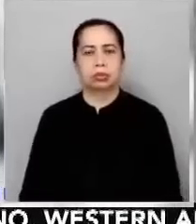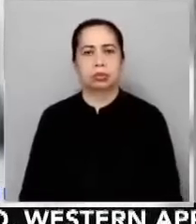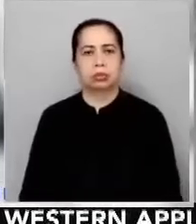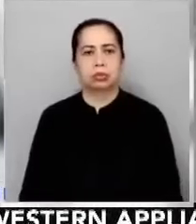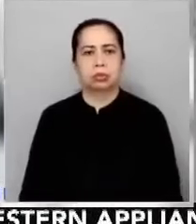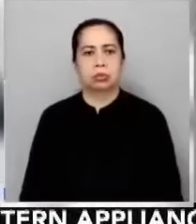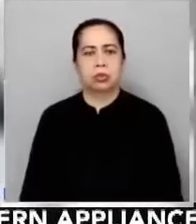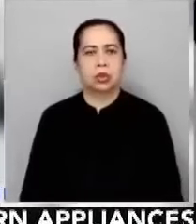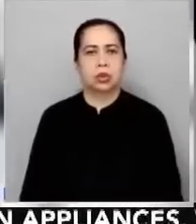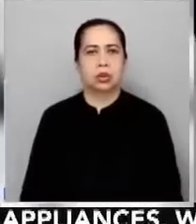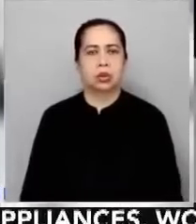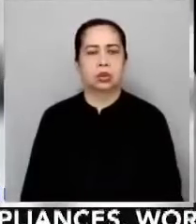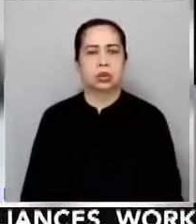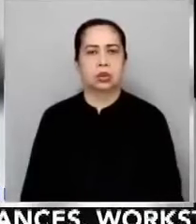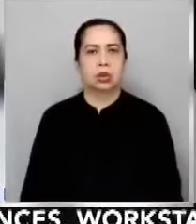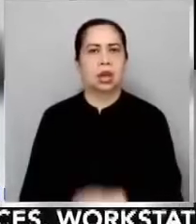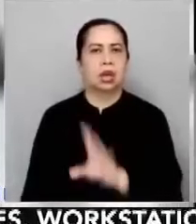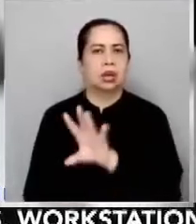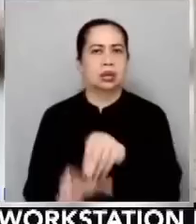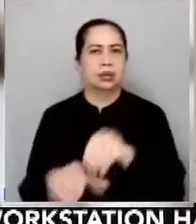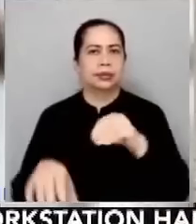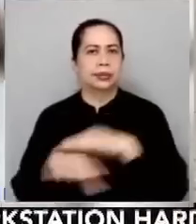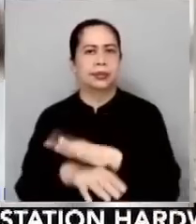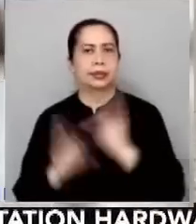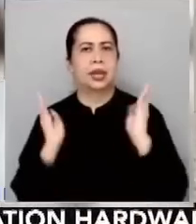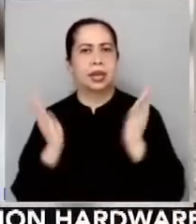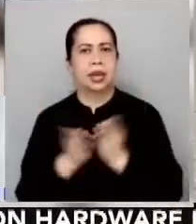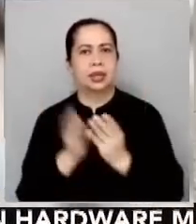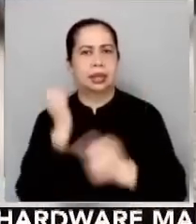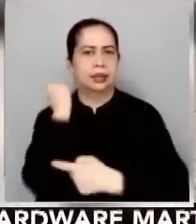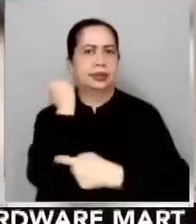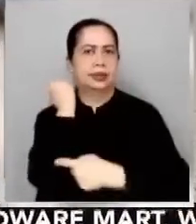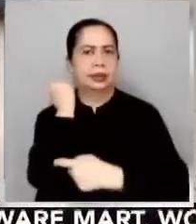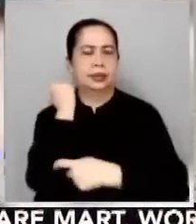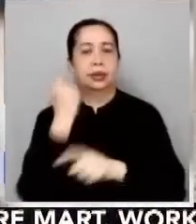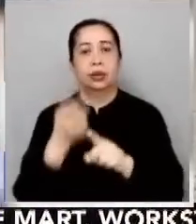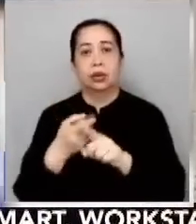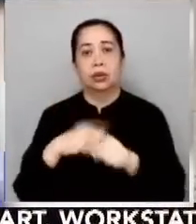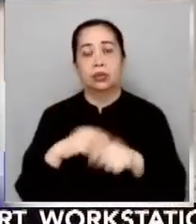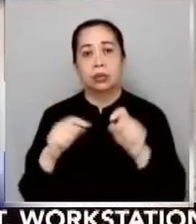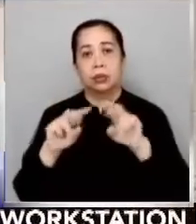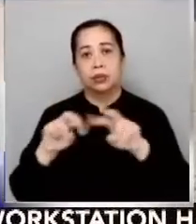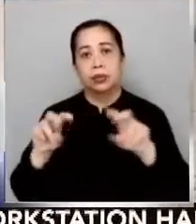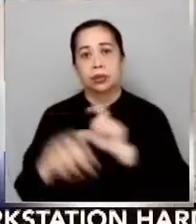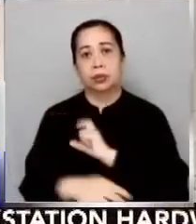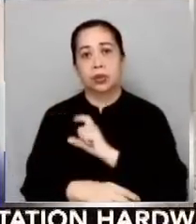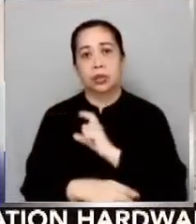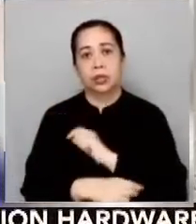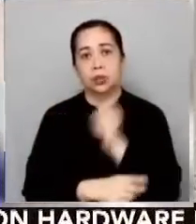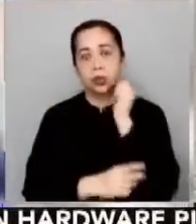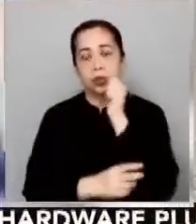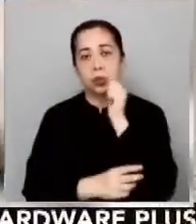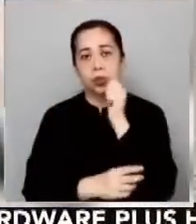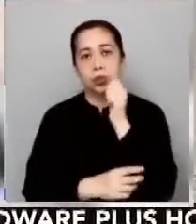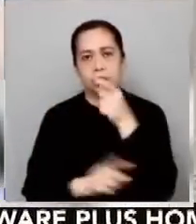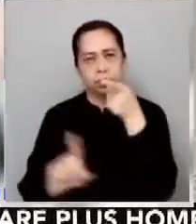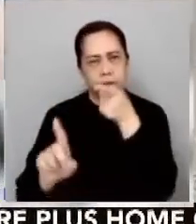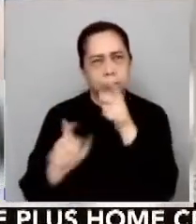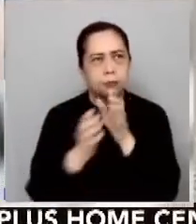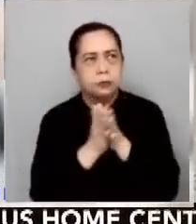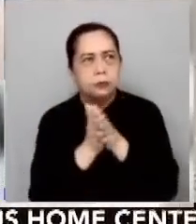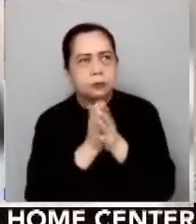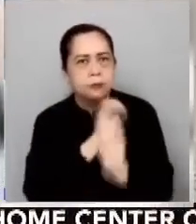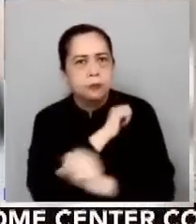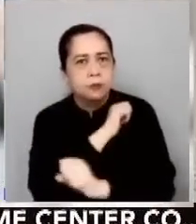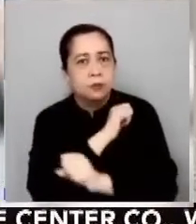Naano lang po yan sa barkada, yung parang natutokso. Base sa investigasyon ng mga pulis, ang kadalasan daw tinatarget ng mga nagnanakaw sa